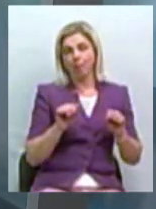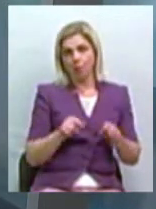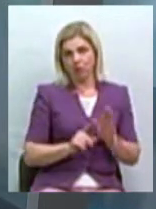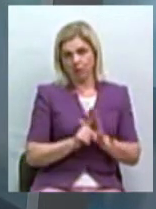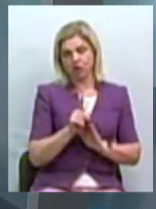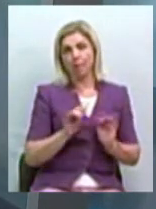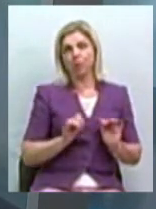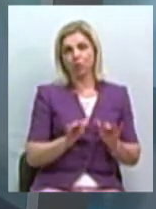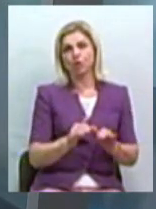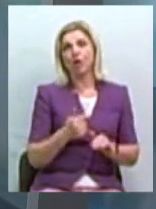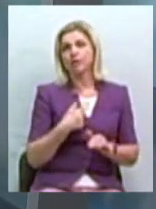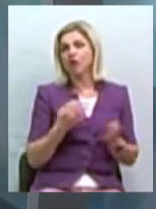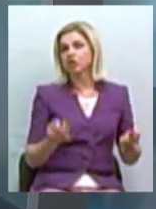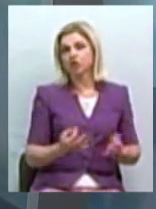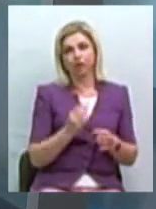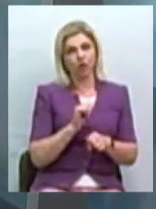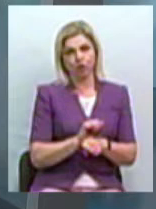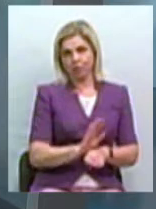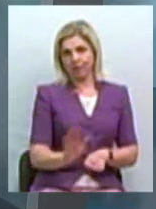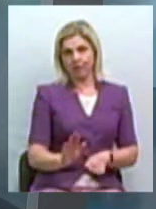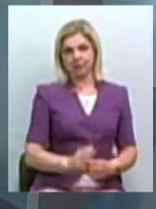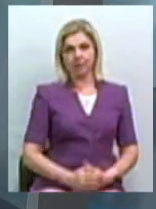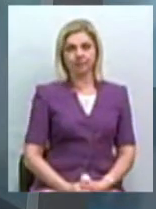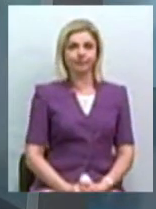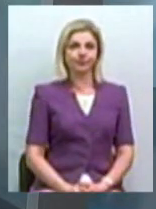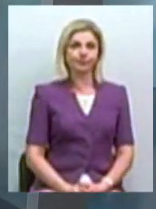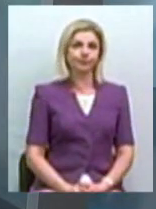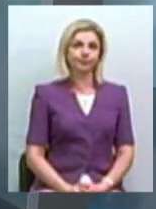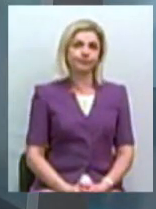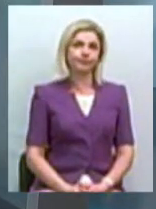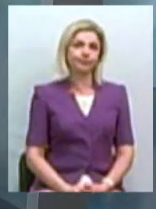процедуру. В нас не може нічого зупинятись.